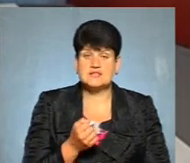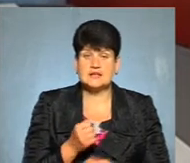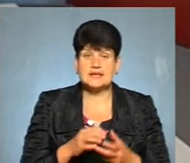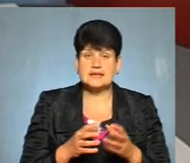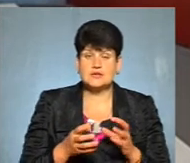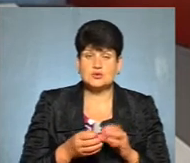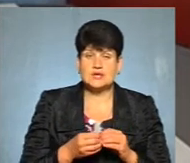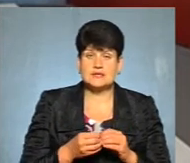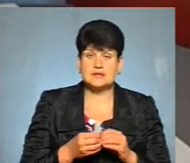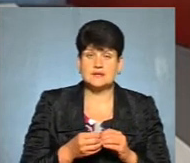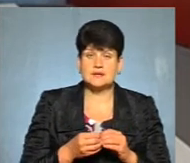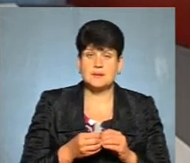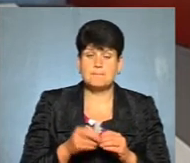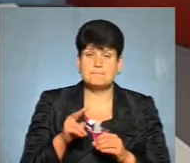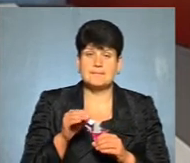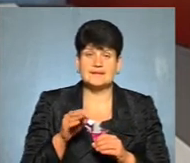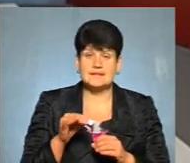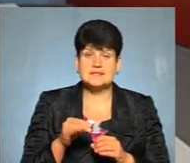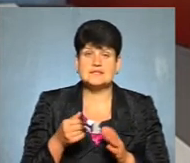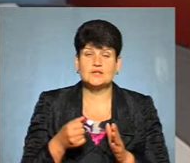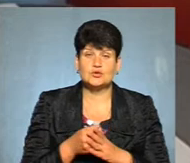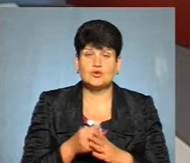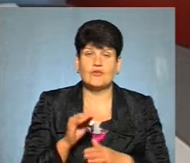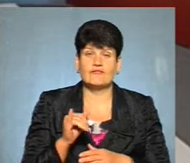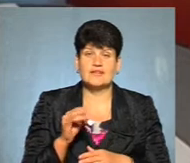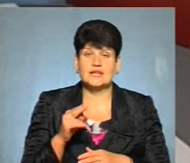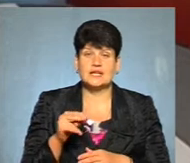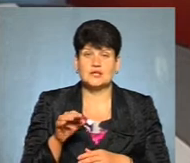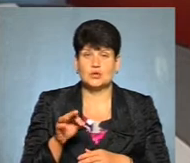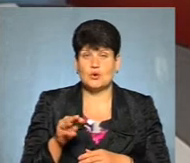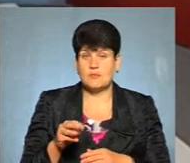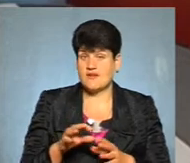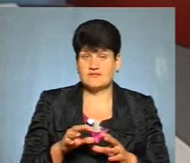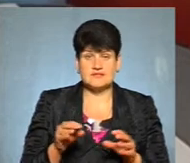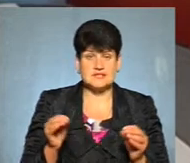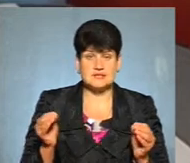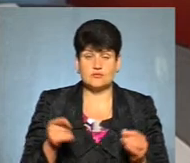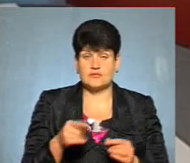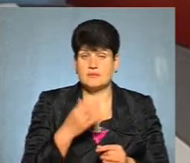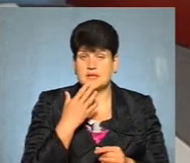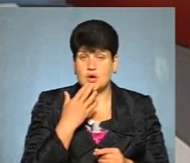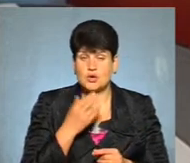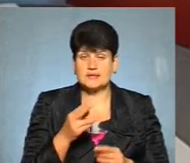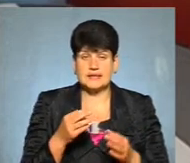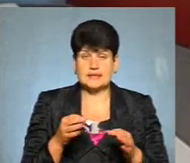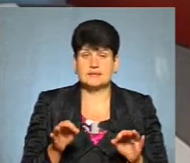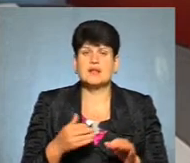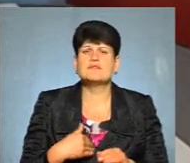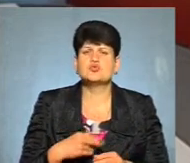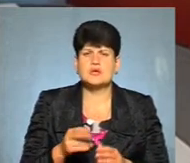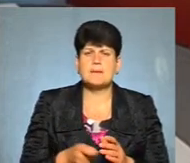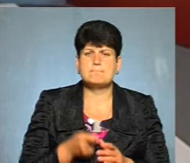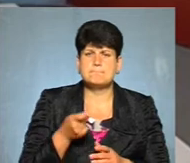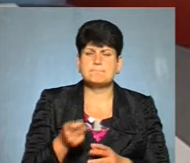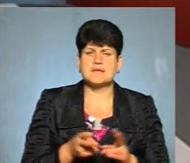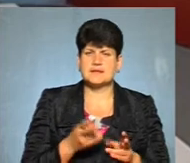результати петиції до відома. Більше того, до глибокого відома. Все, от вам народна демократія, от вам петиція. Це для чого ж тоді петиція? Коли